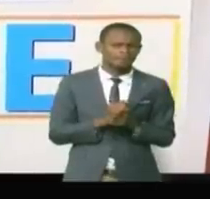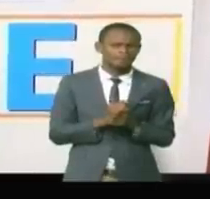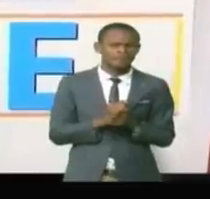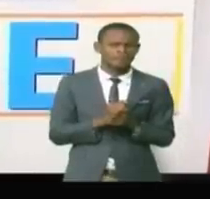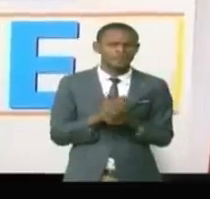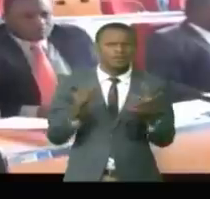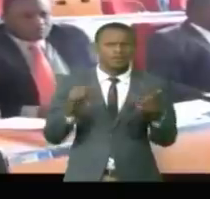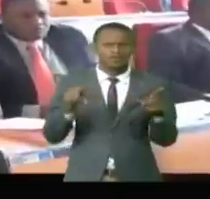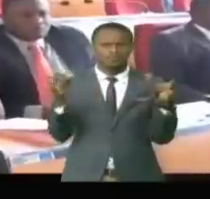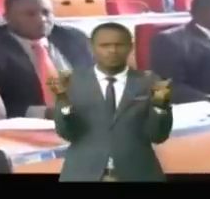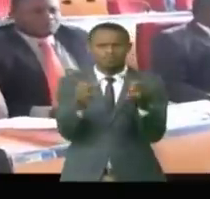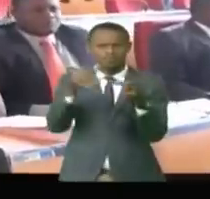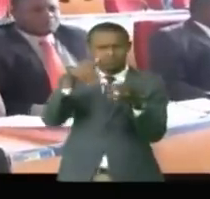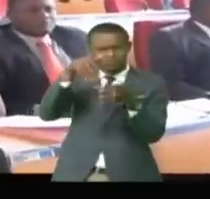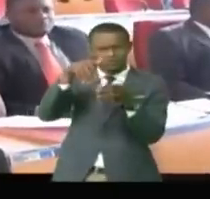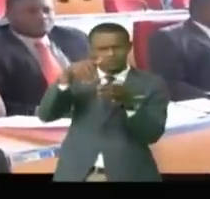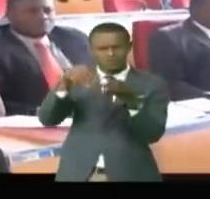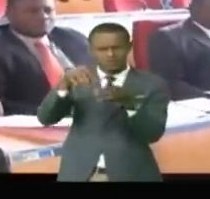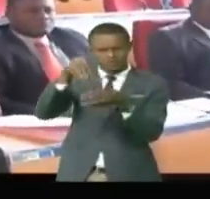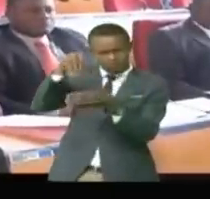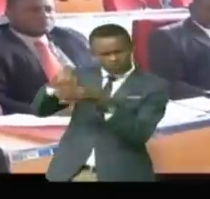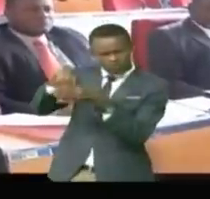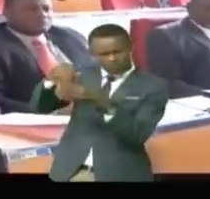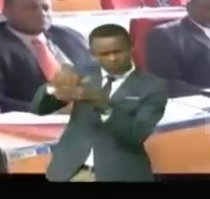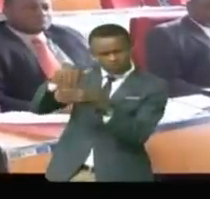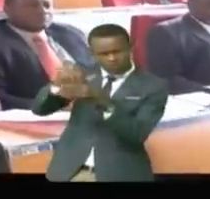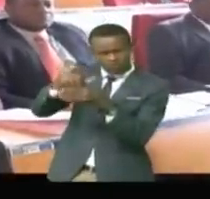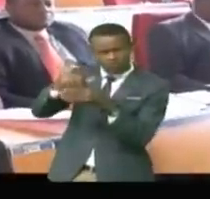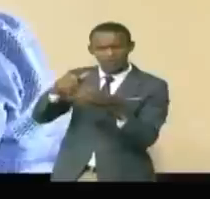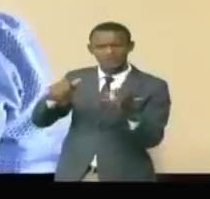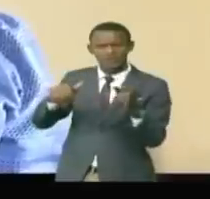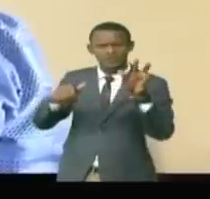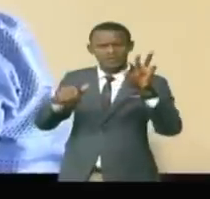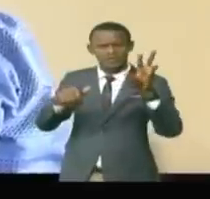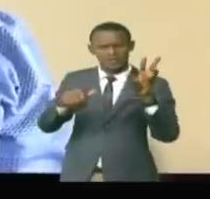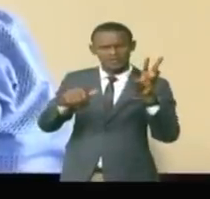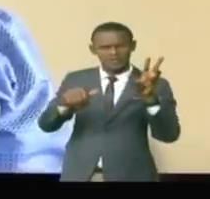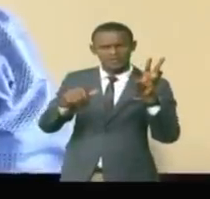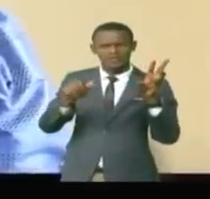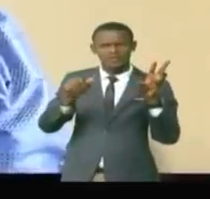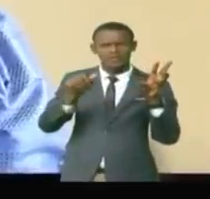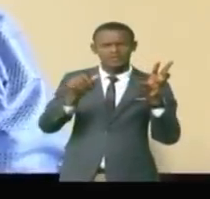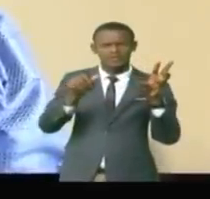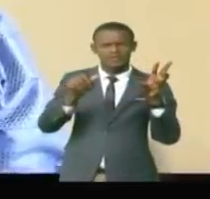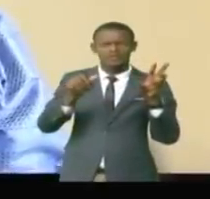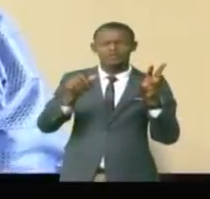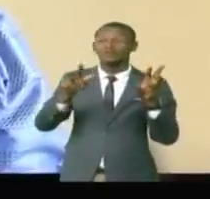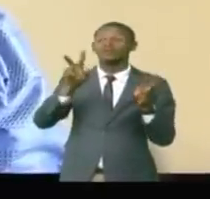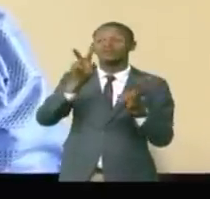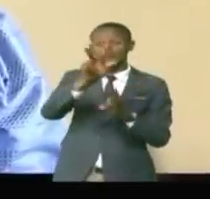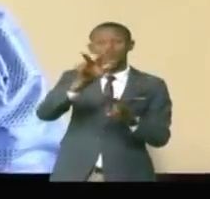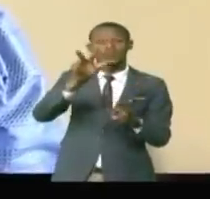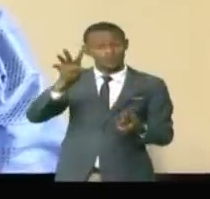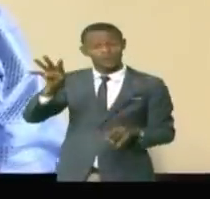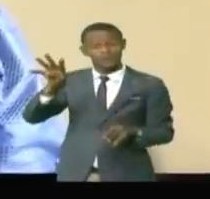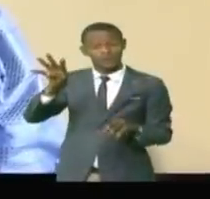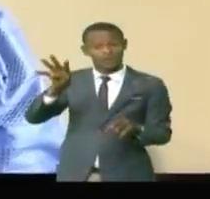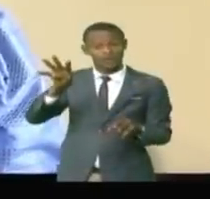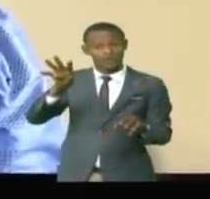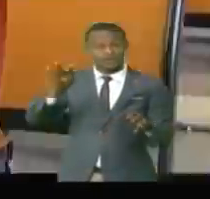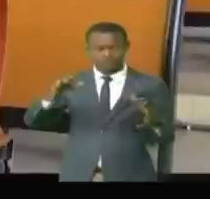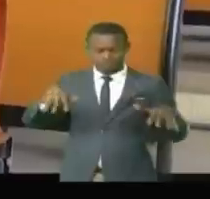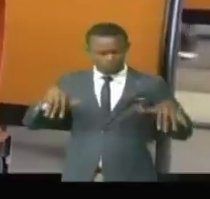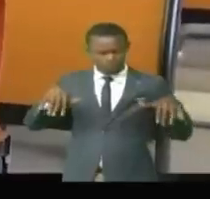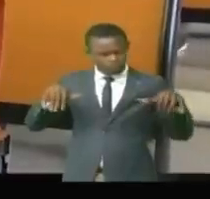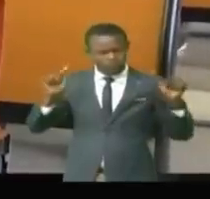suivants. 34 députés pour sur les 36, une abstention et un contre. La majorité écrasante